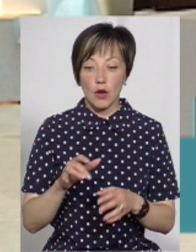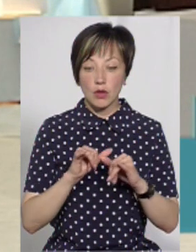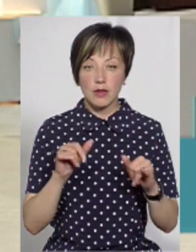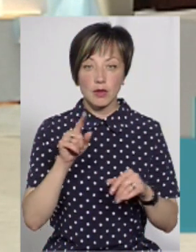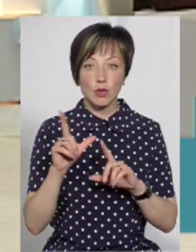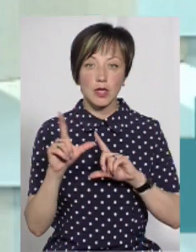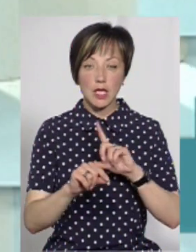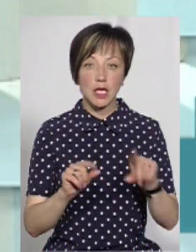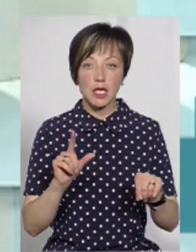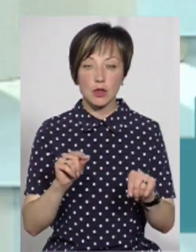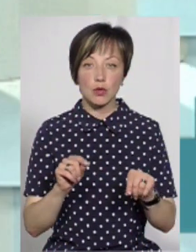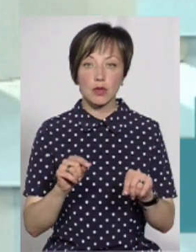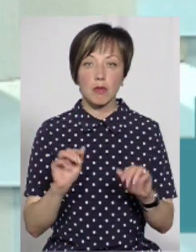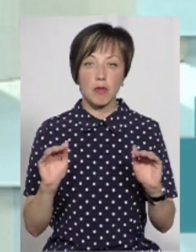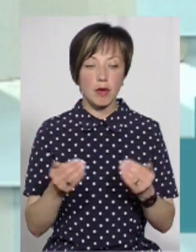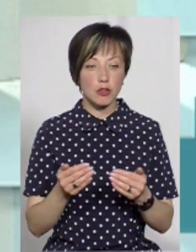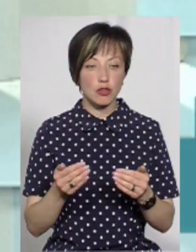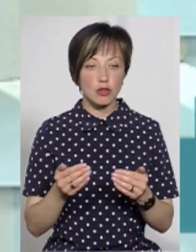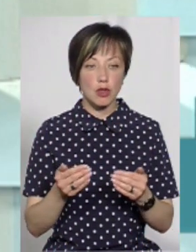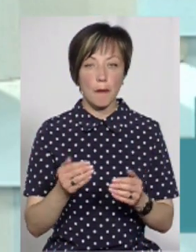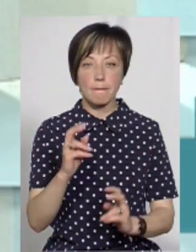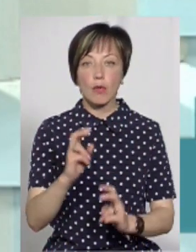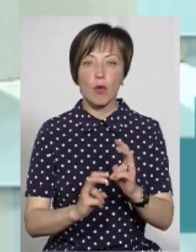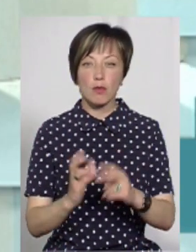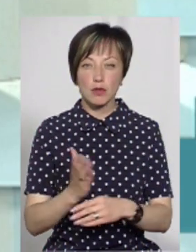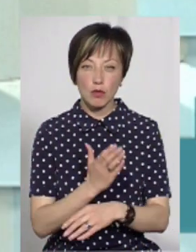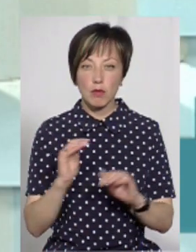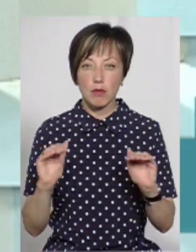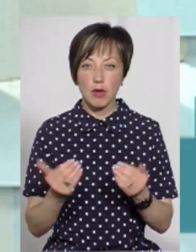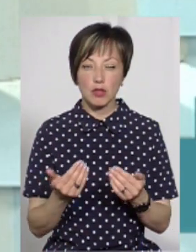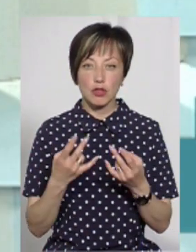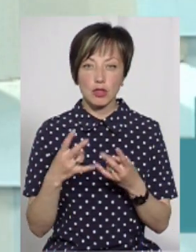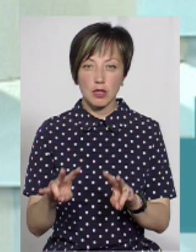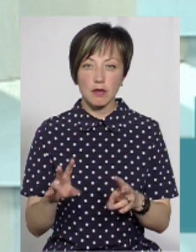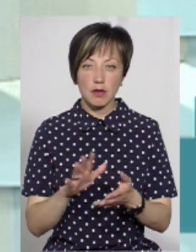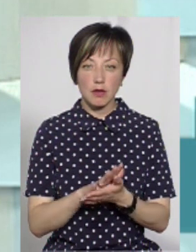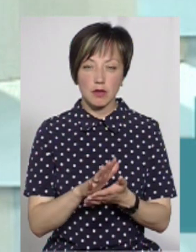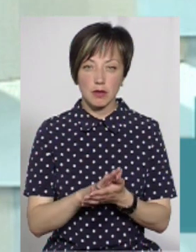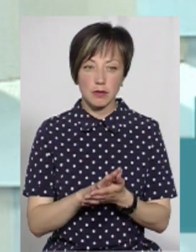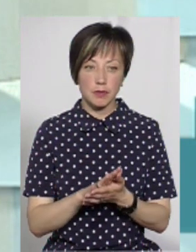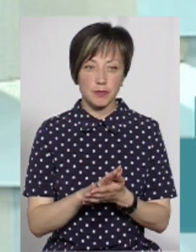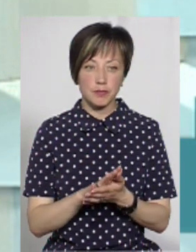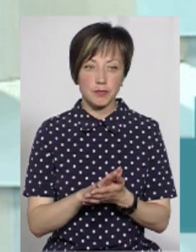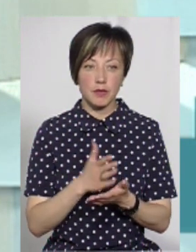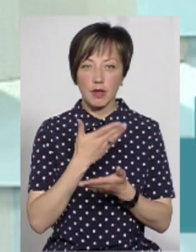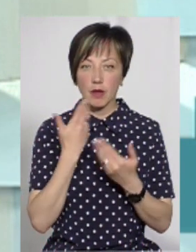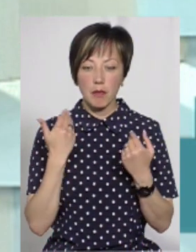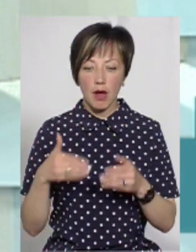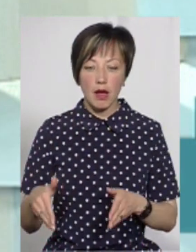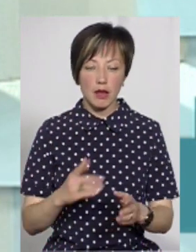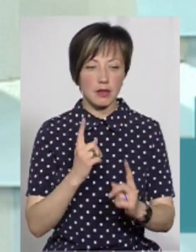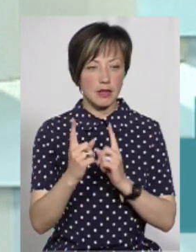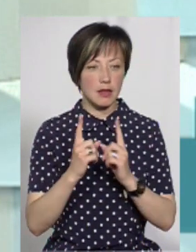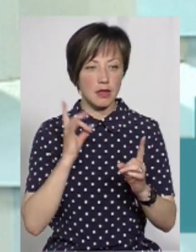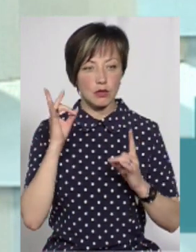туди їдуть, там менше промисловості, менше якихось там, ну, немає трас, немає